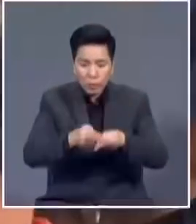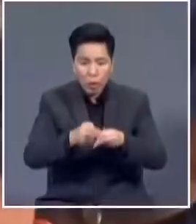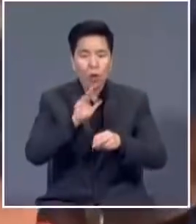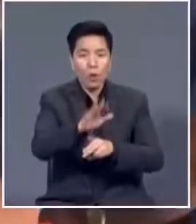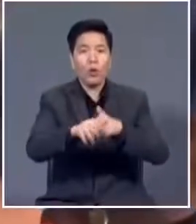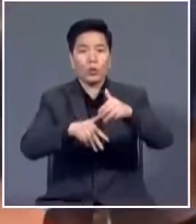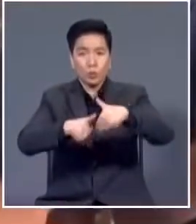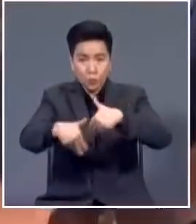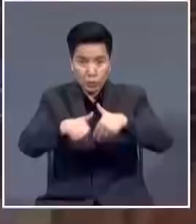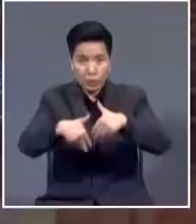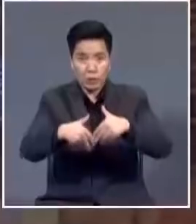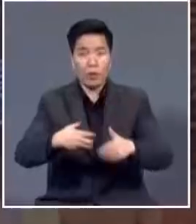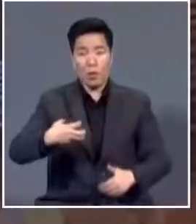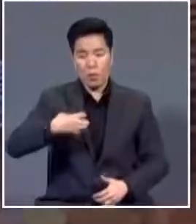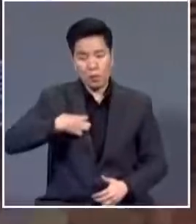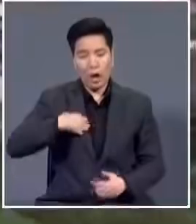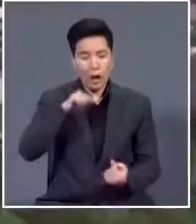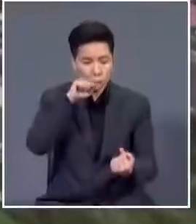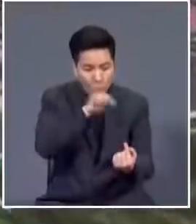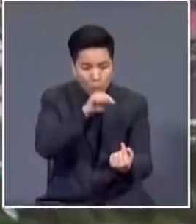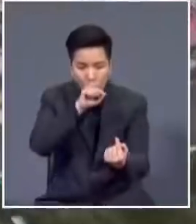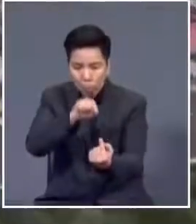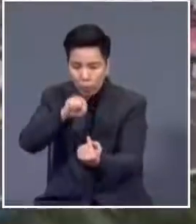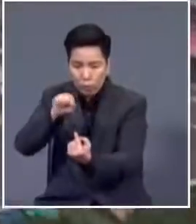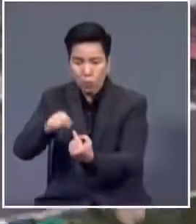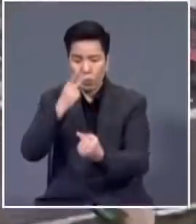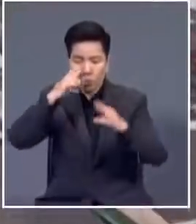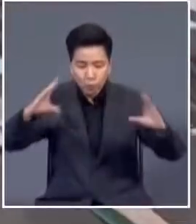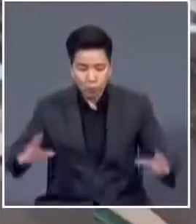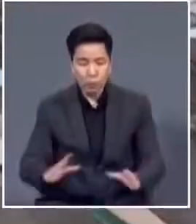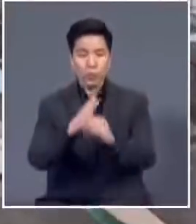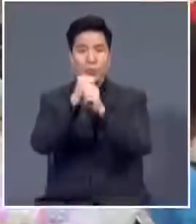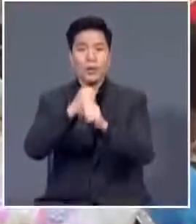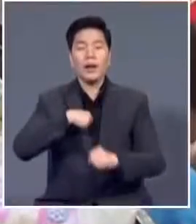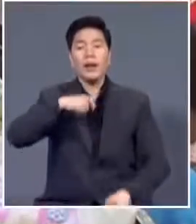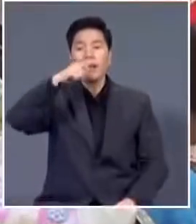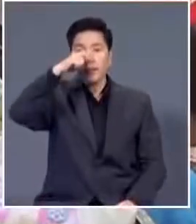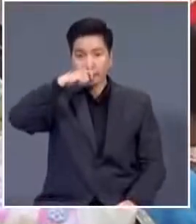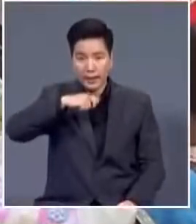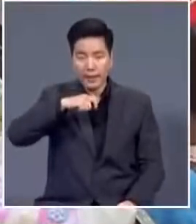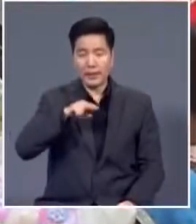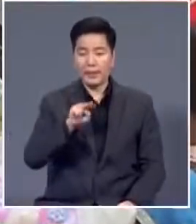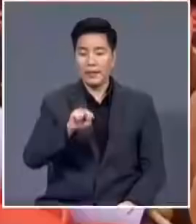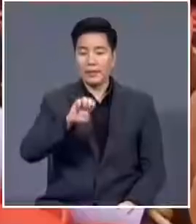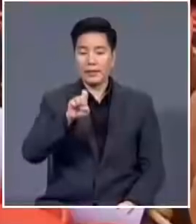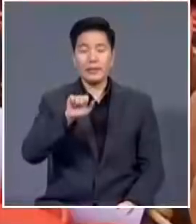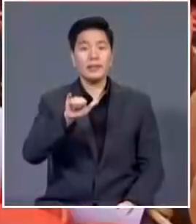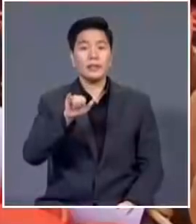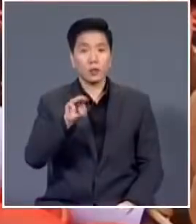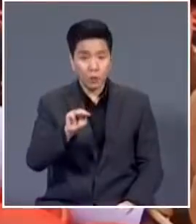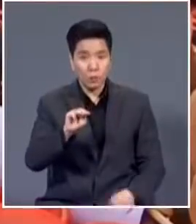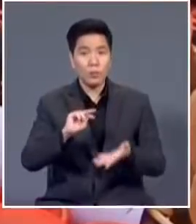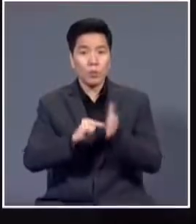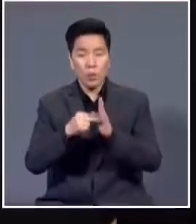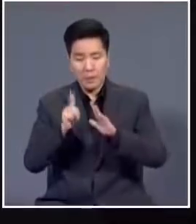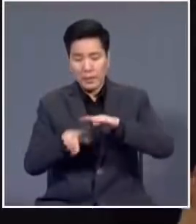ตรงความต้องการแล้วก็เมื่อมองในภาพรวมของทั้งประเทศแล้วไทยนิยมนั้นจึงเป็นแนวคิดในการบริหารประเทศที่อยู่บนพื้นฐาน